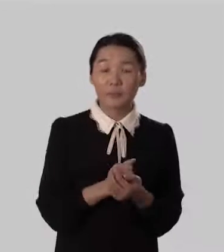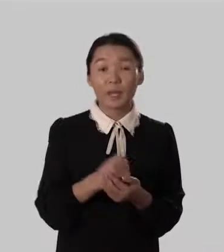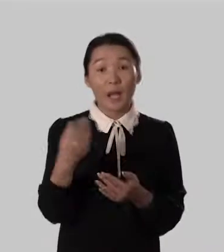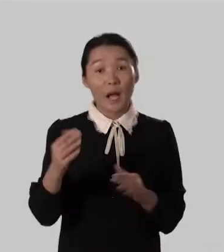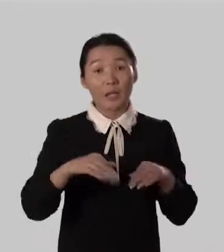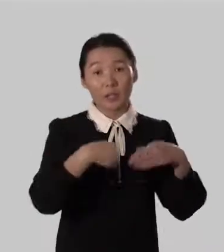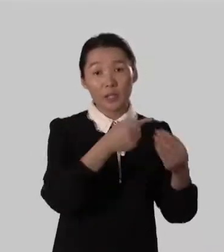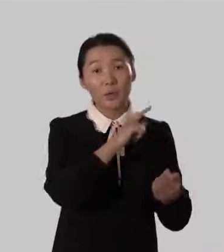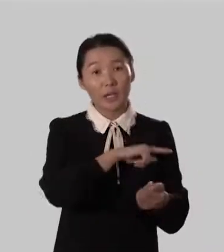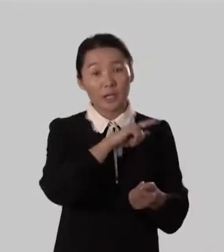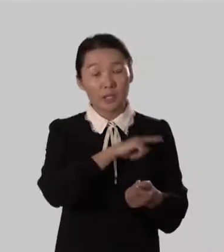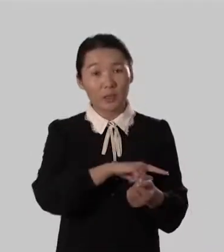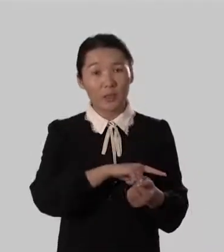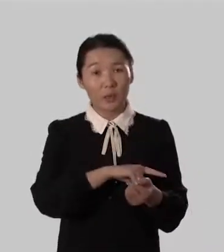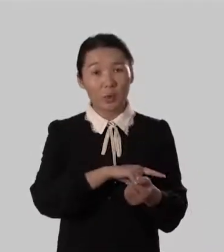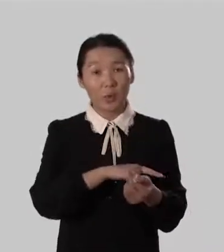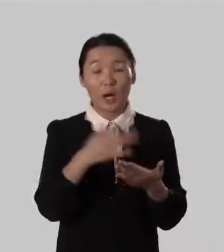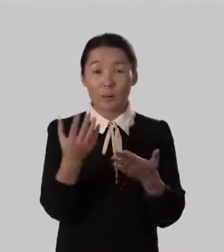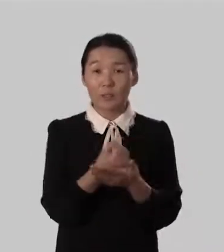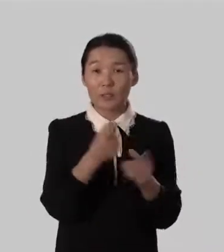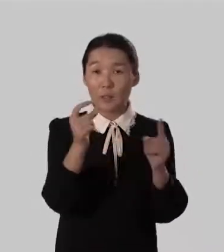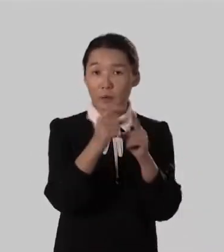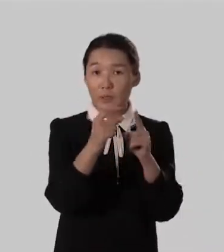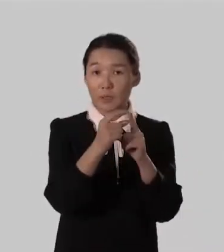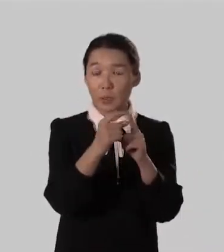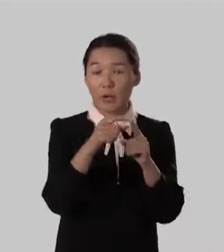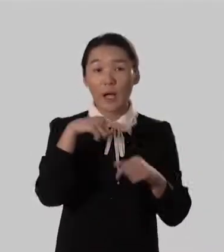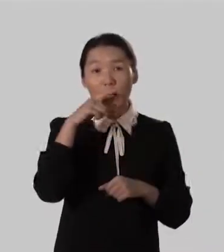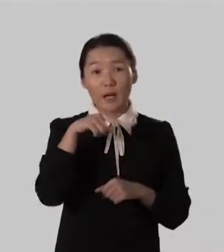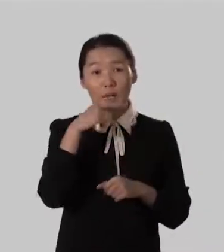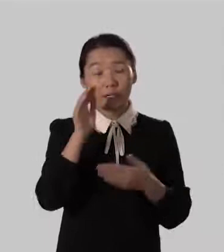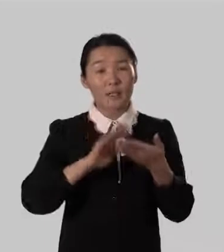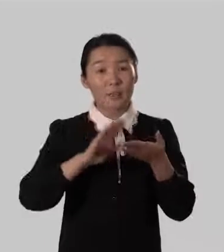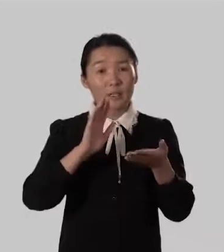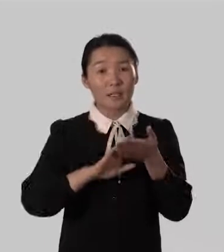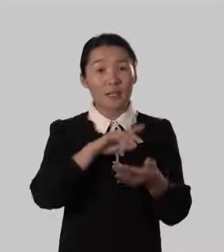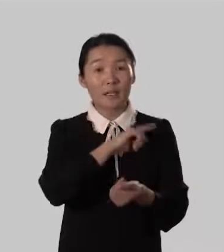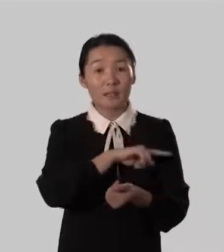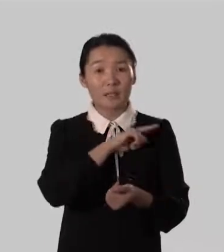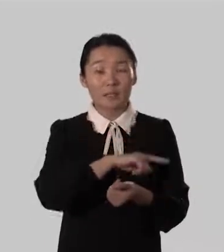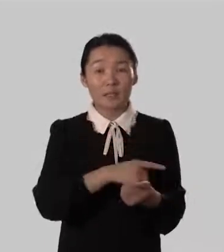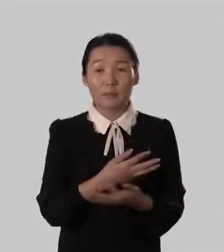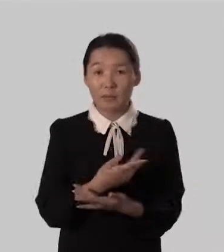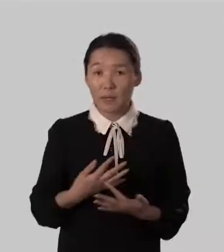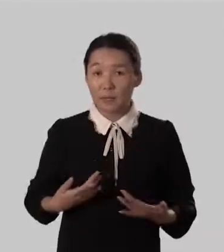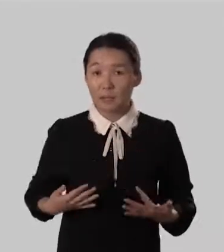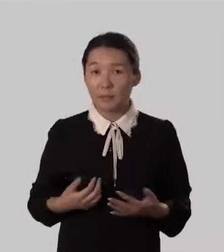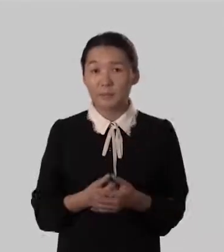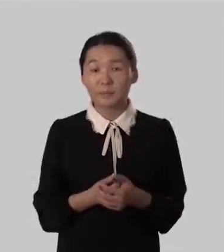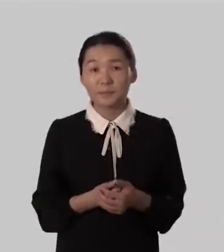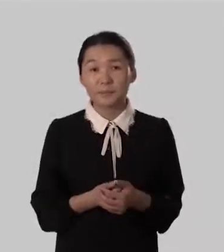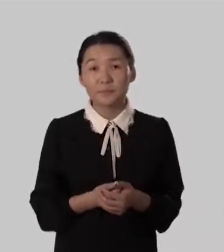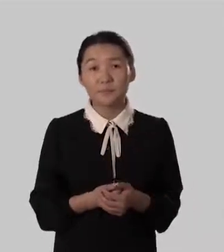они дают характеристику определяемого слова то есть говорят о постоянном признаки предмета